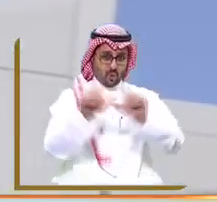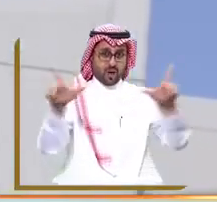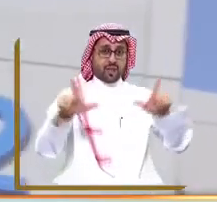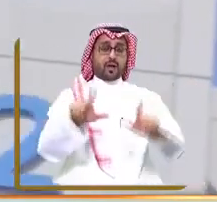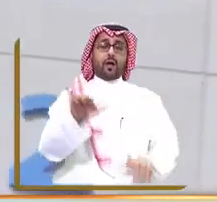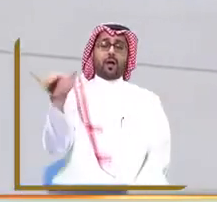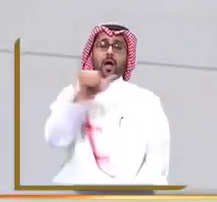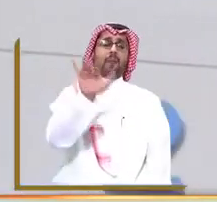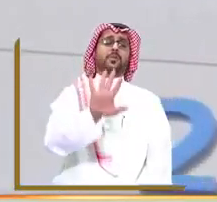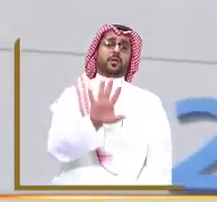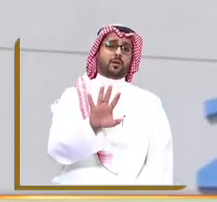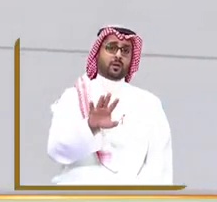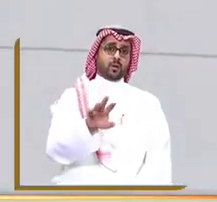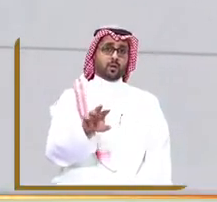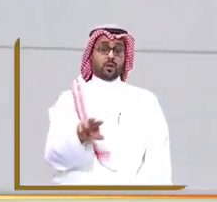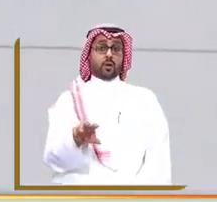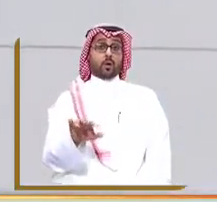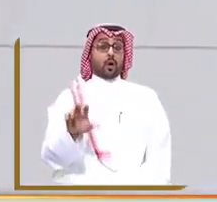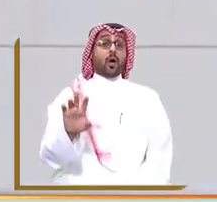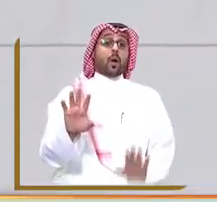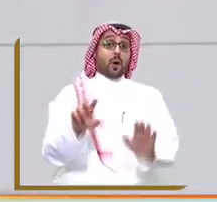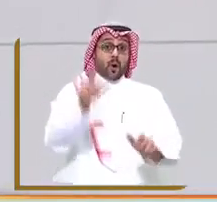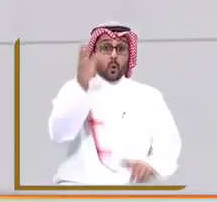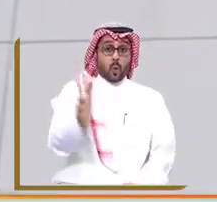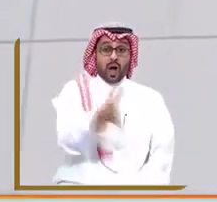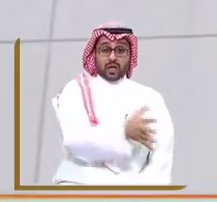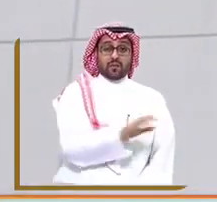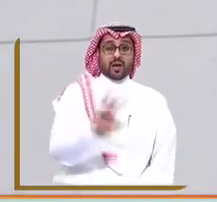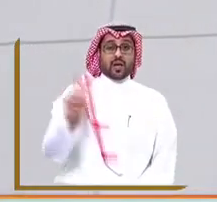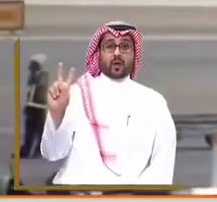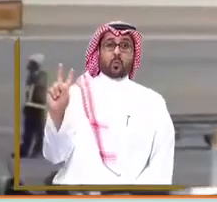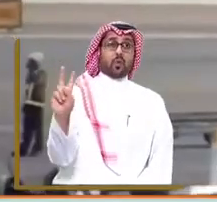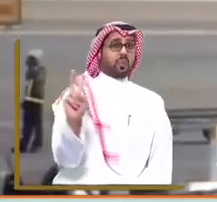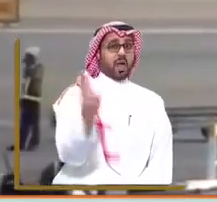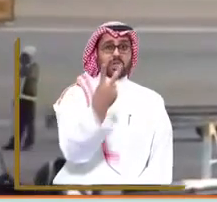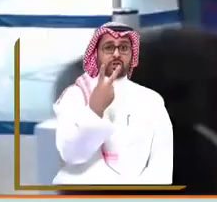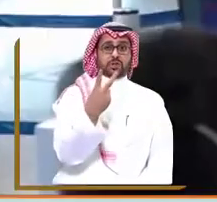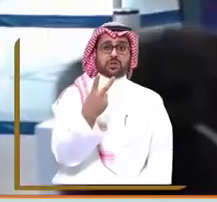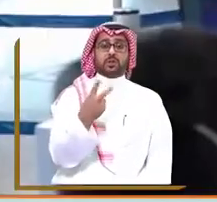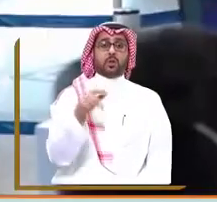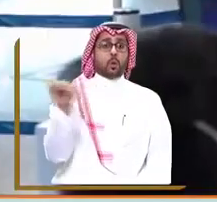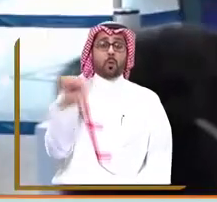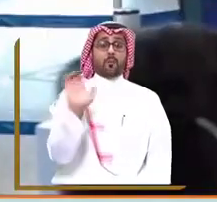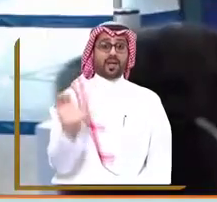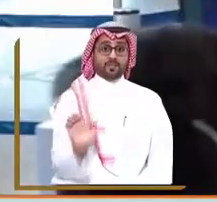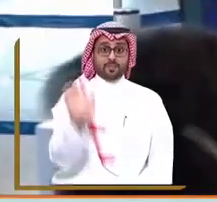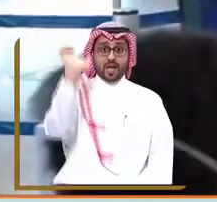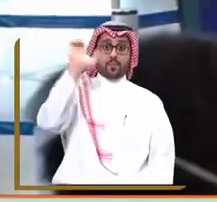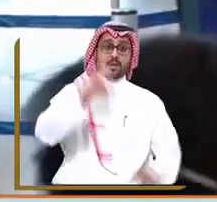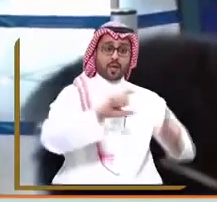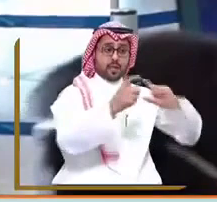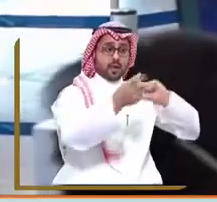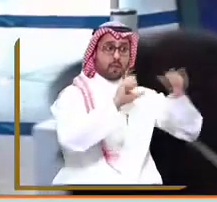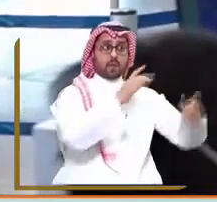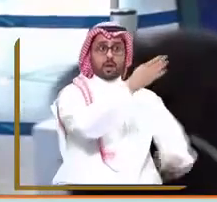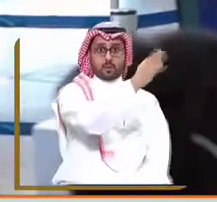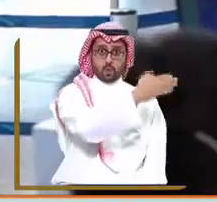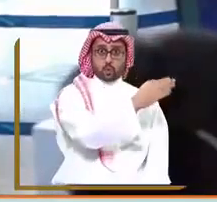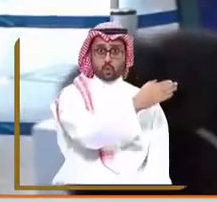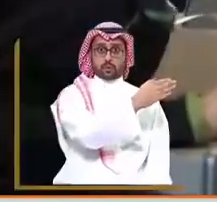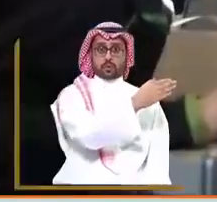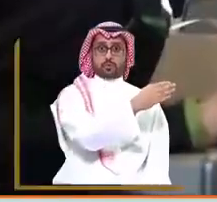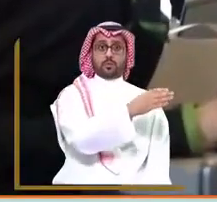الذين تقل أعمارهم عن 12 عاما شريطة أن يقدموا وثيقة تأمين معتمدة من البنك المركزي السعودي